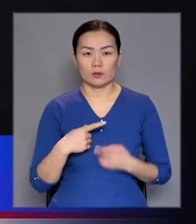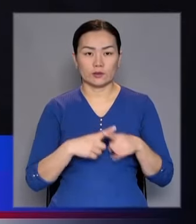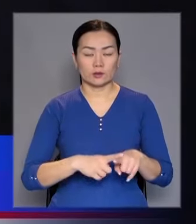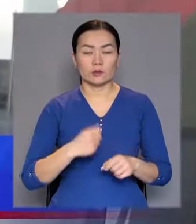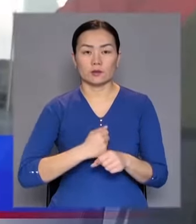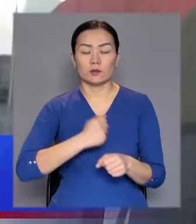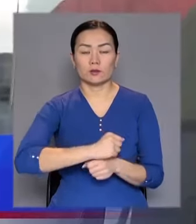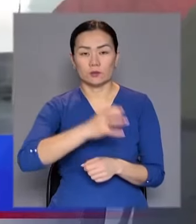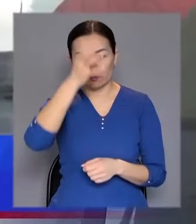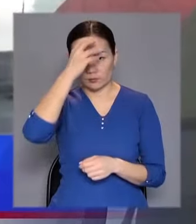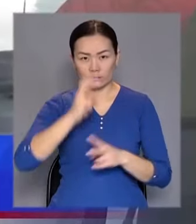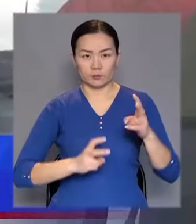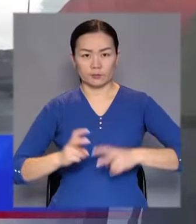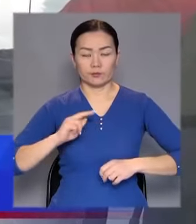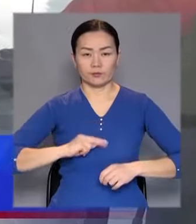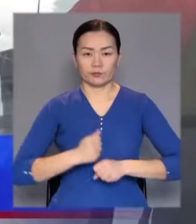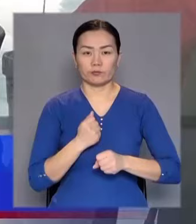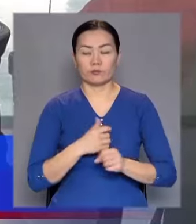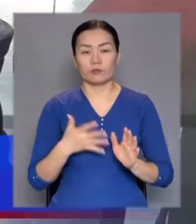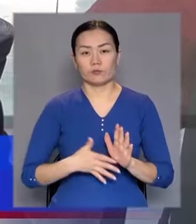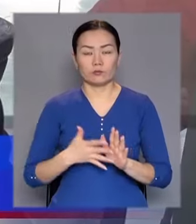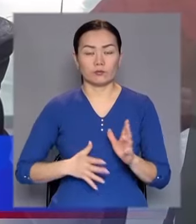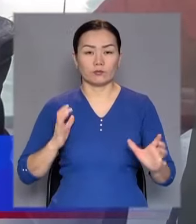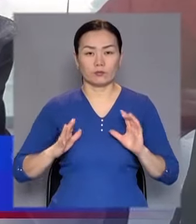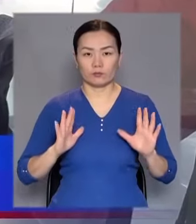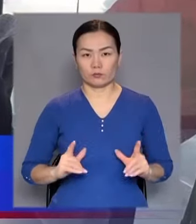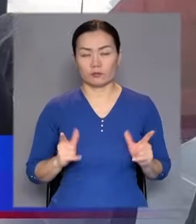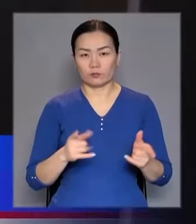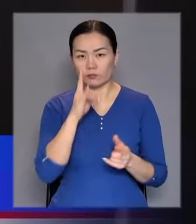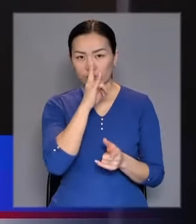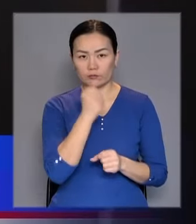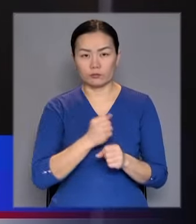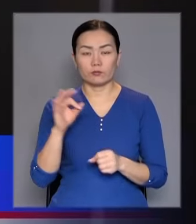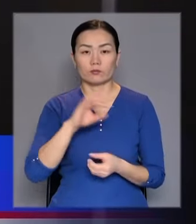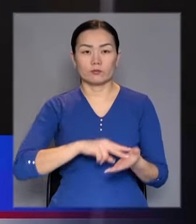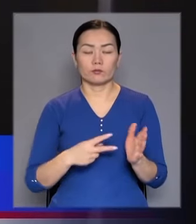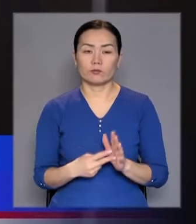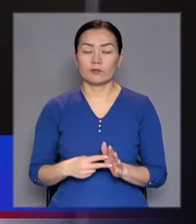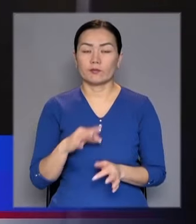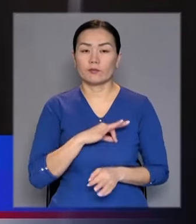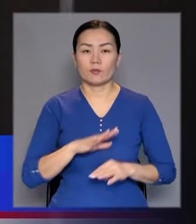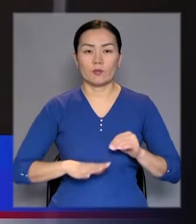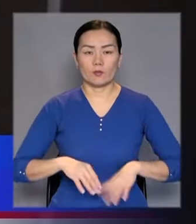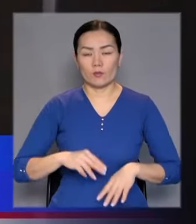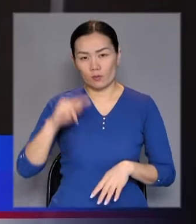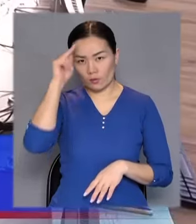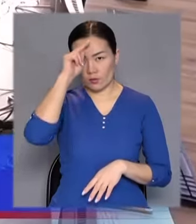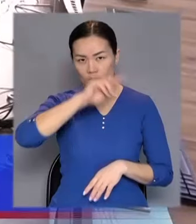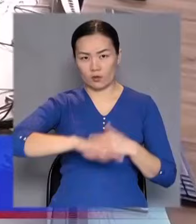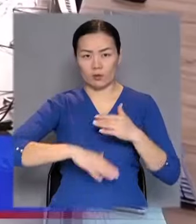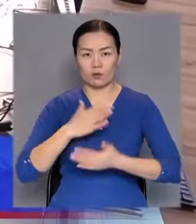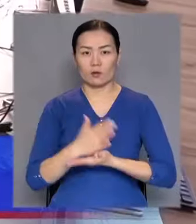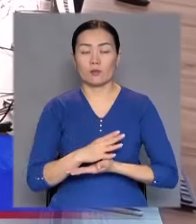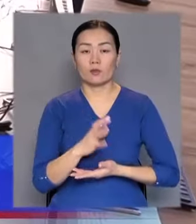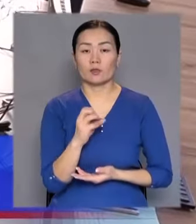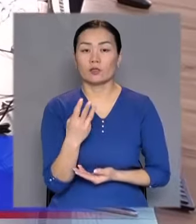және қолданбалы ғылымдар бойынша қоғамдық ғылыми зерттеу институтында мұнай құбырларын жобалау және пайдалану мамандығы бойынша білім алған.